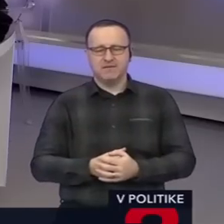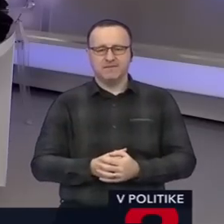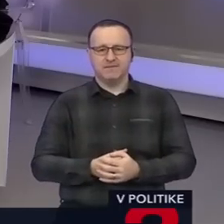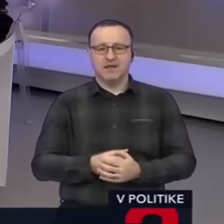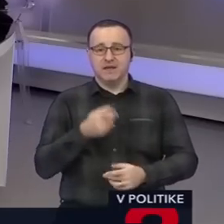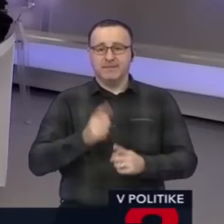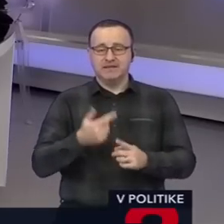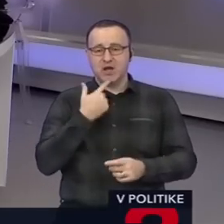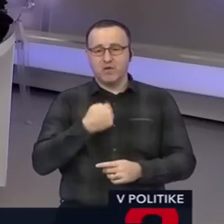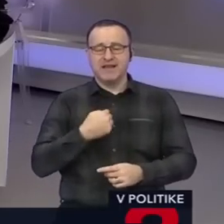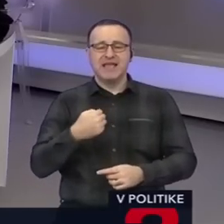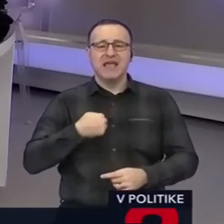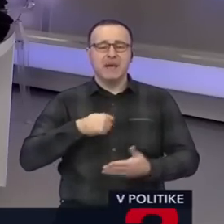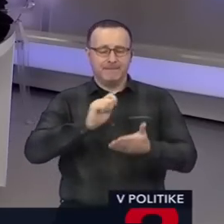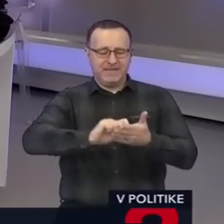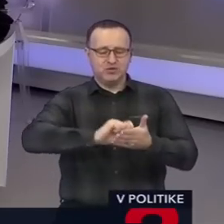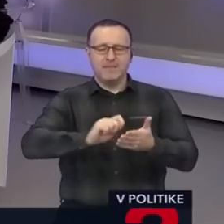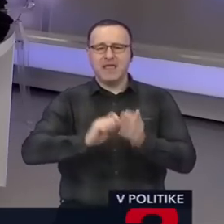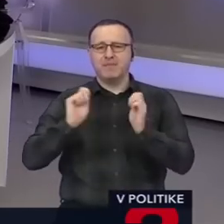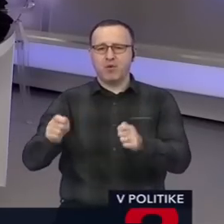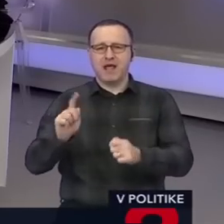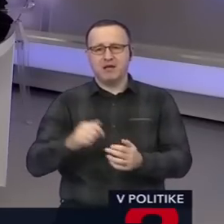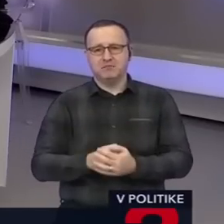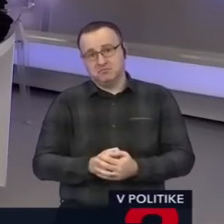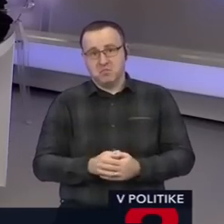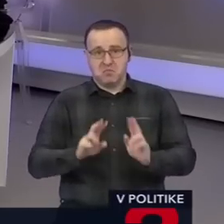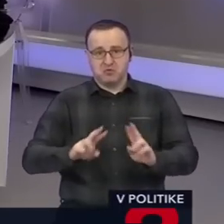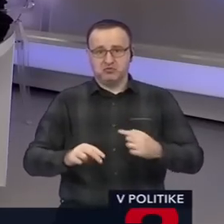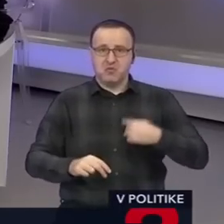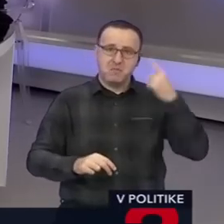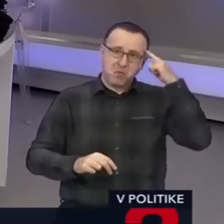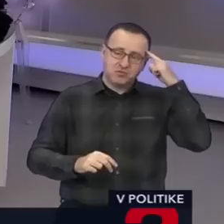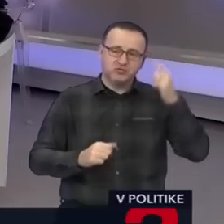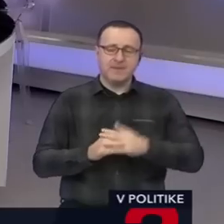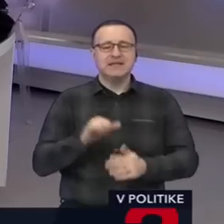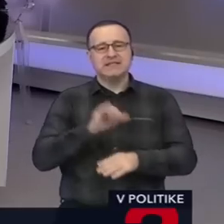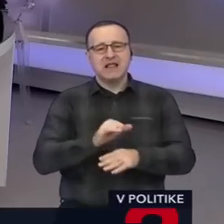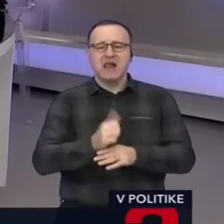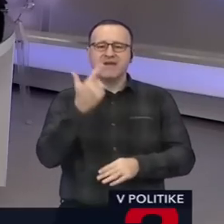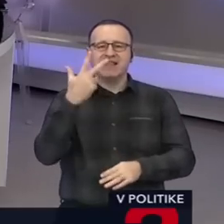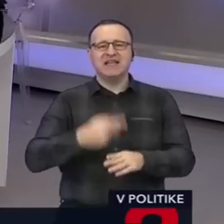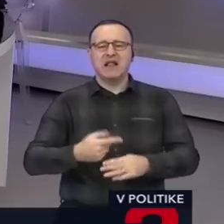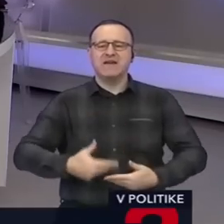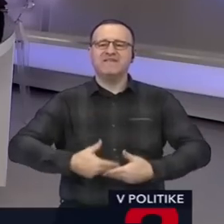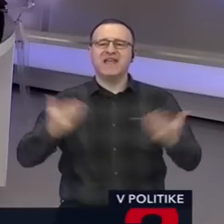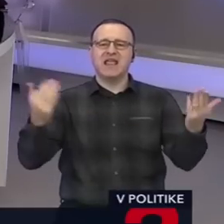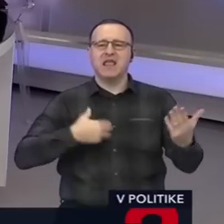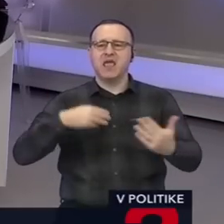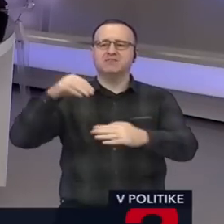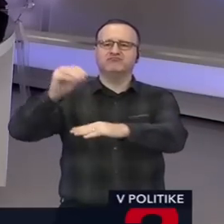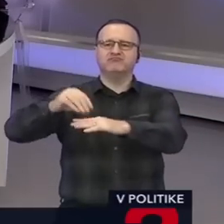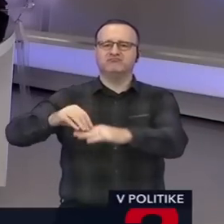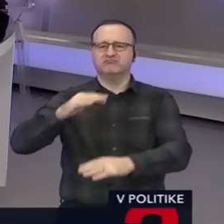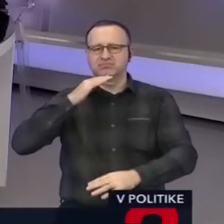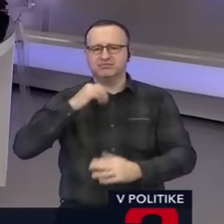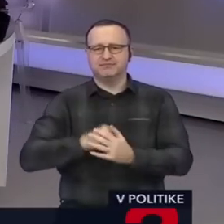hovoríte, nepodal som to písomne. Asi by som to mohol zvážiť, keď to teraz hovoríte. Zatiaľ som ho vyzval dvakrát alebo trikrát verejne, aby to urobil.